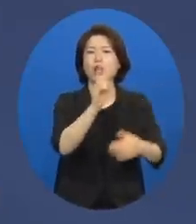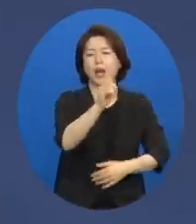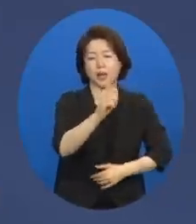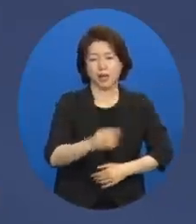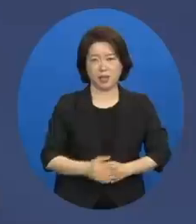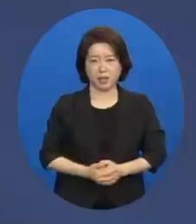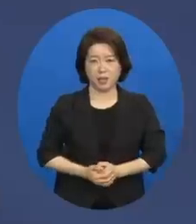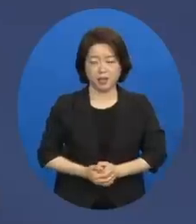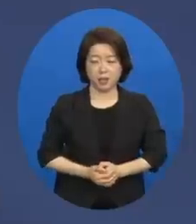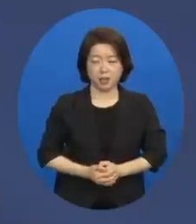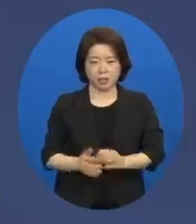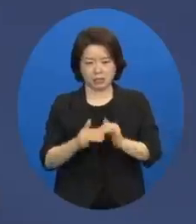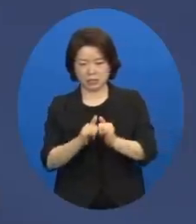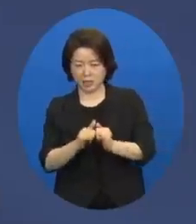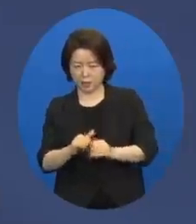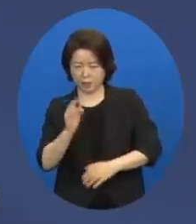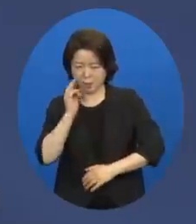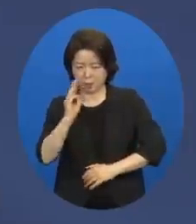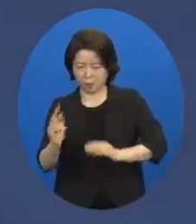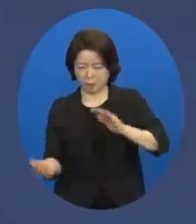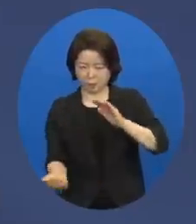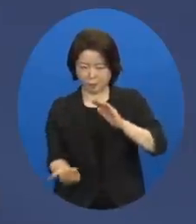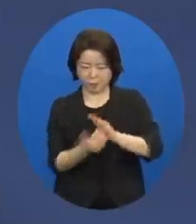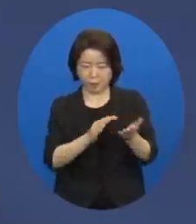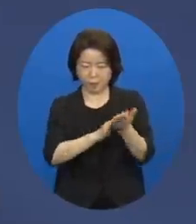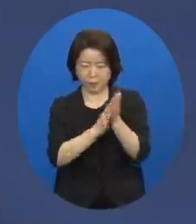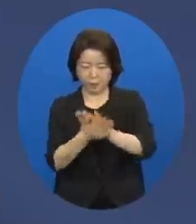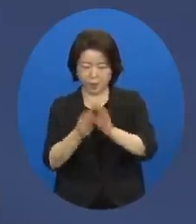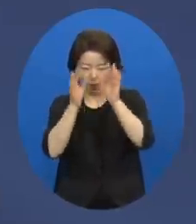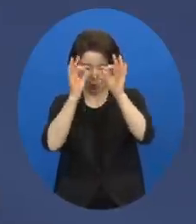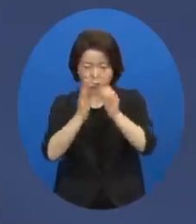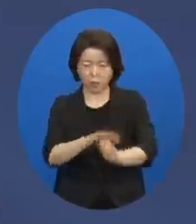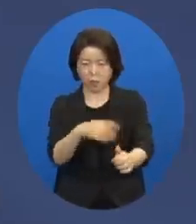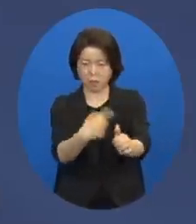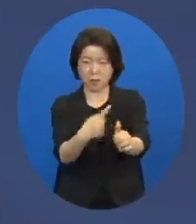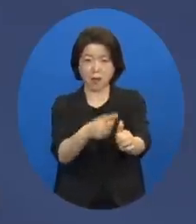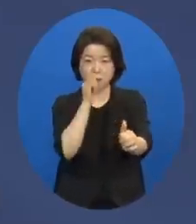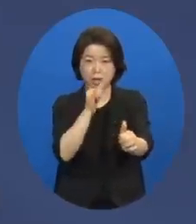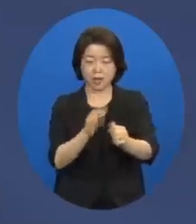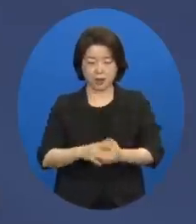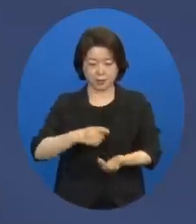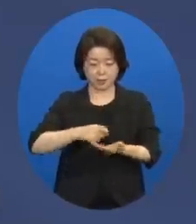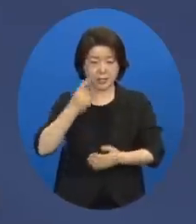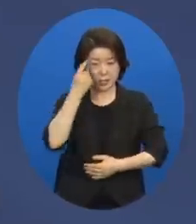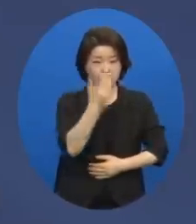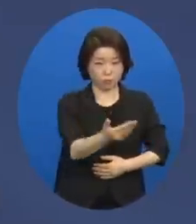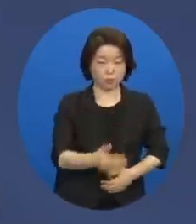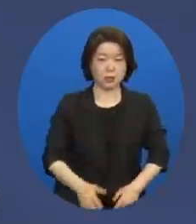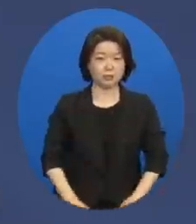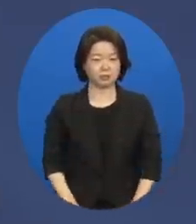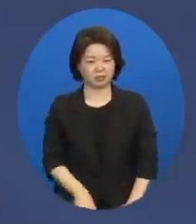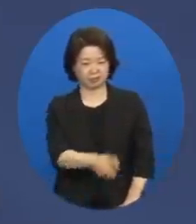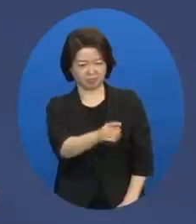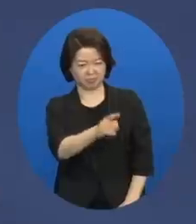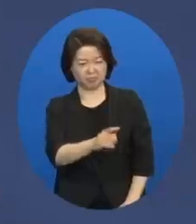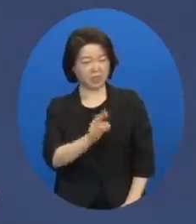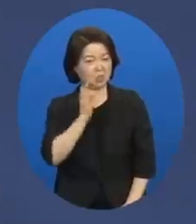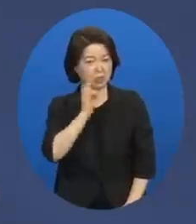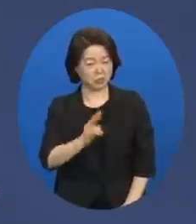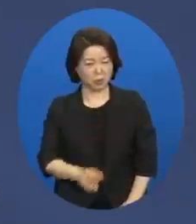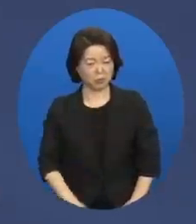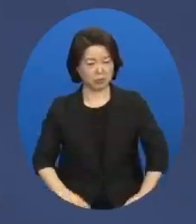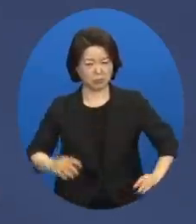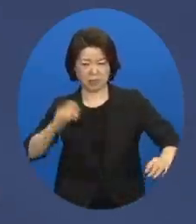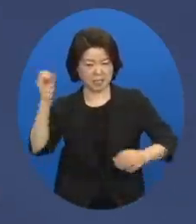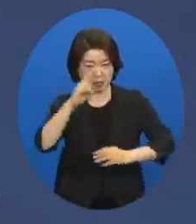사람들이 극단적으로 보이는 그의 변화에 대해서 비난을 하면서 어느 기자가 물었습니다. 당신 너무 이렇게